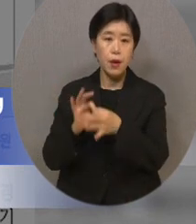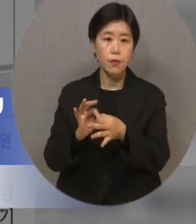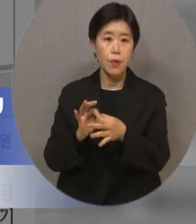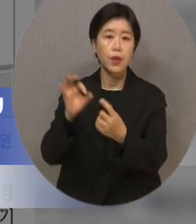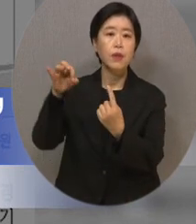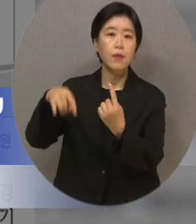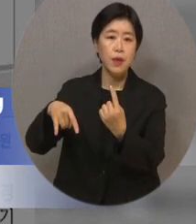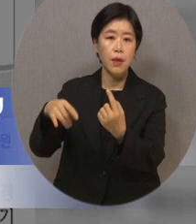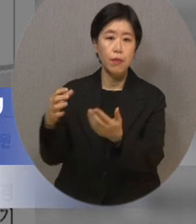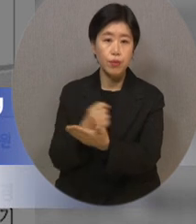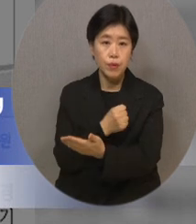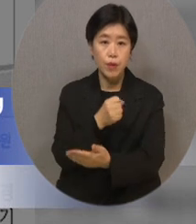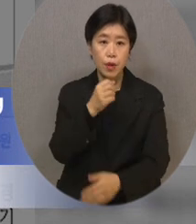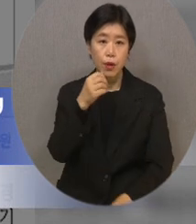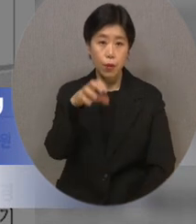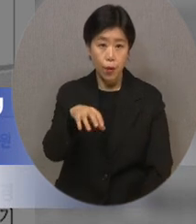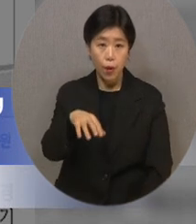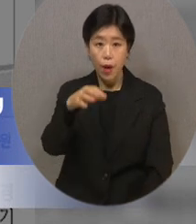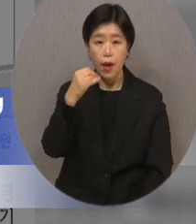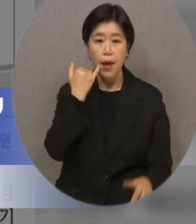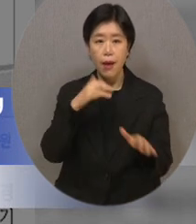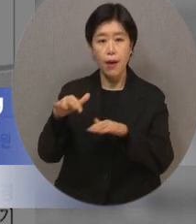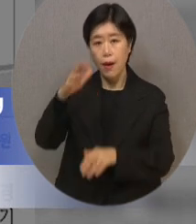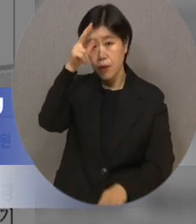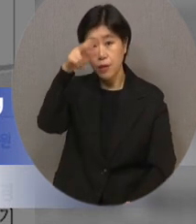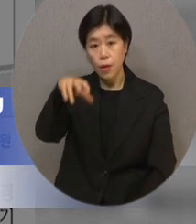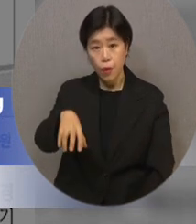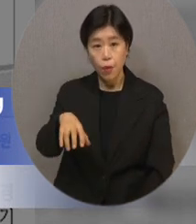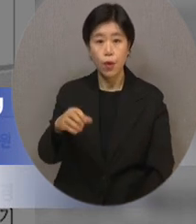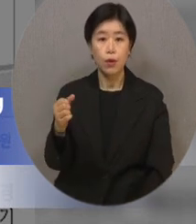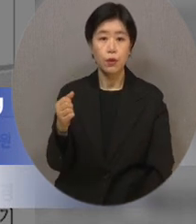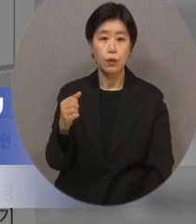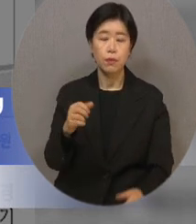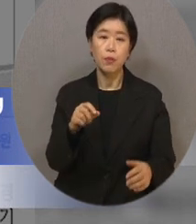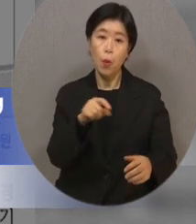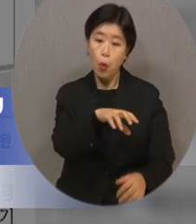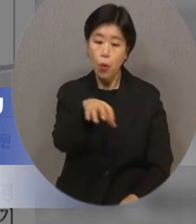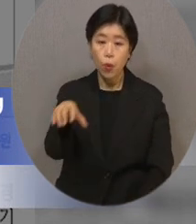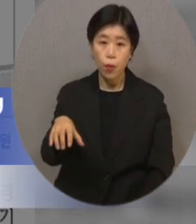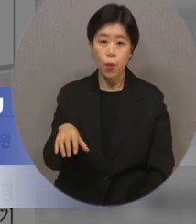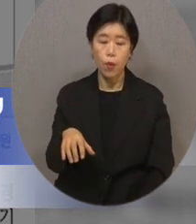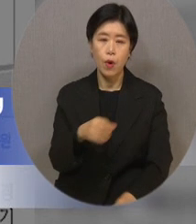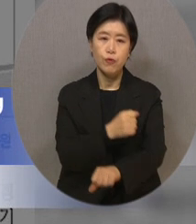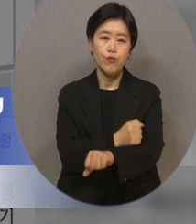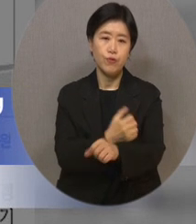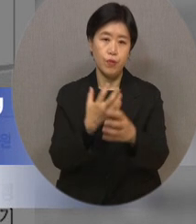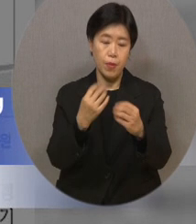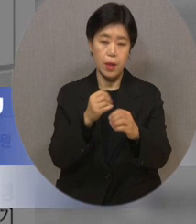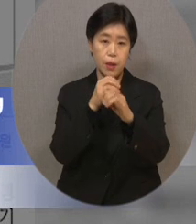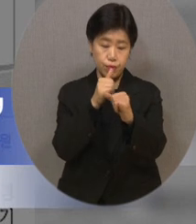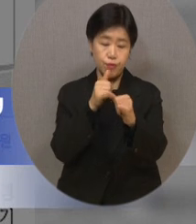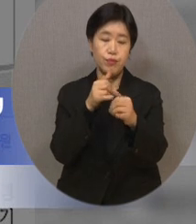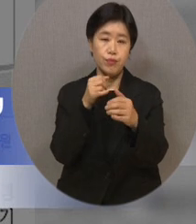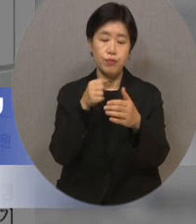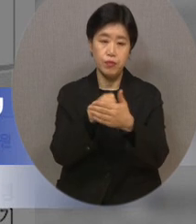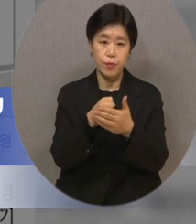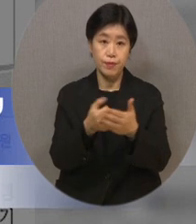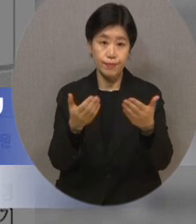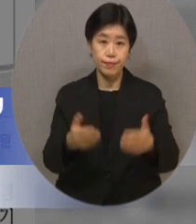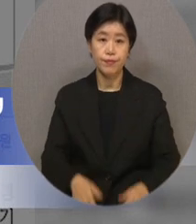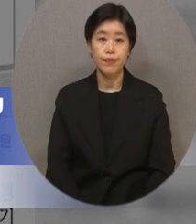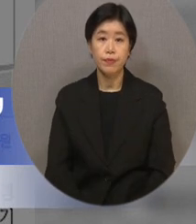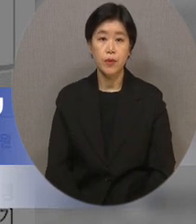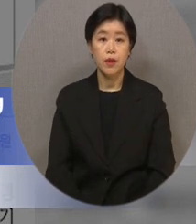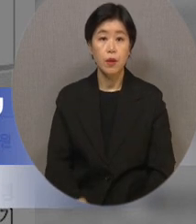해양 경찰청이 최우수 기간이 구매 노력 최우수 기관으로 선정됐습니다 한편 개발원은 앞으로도